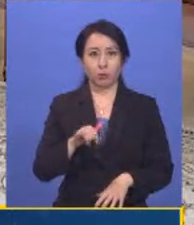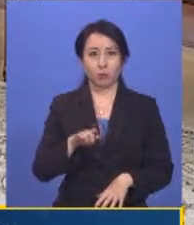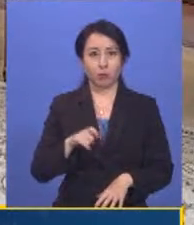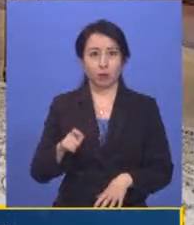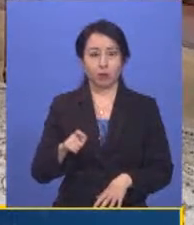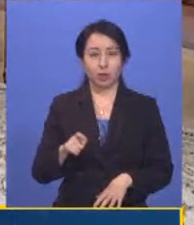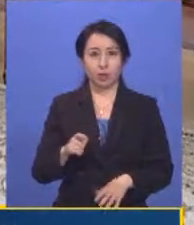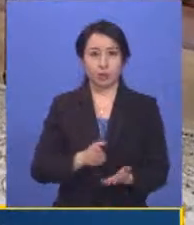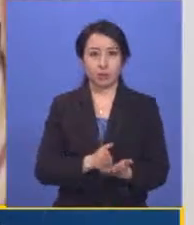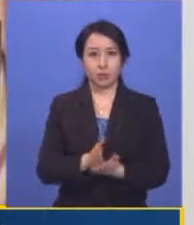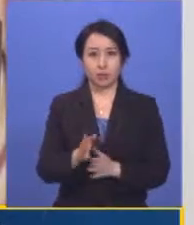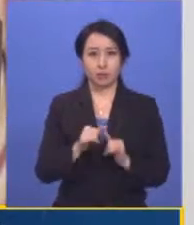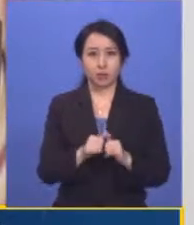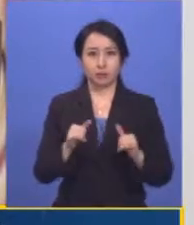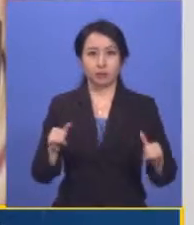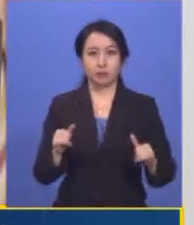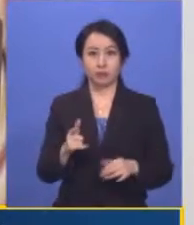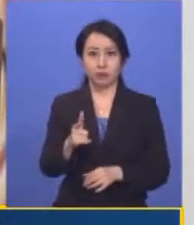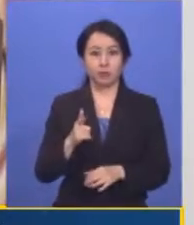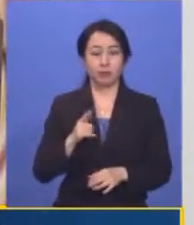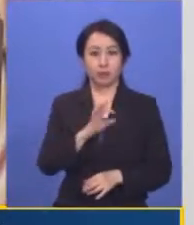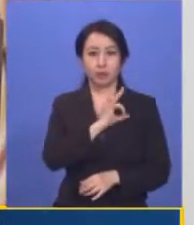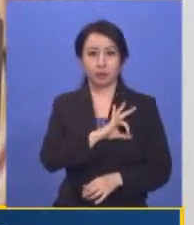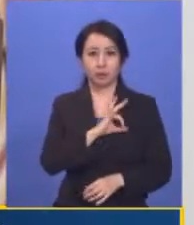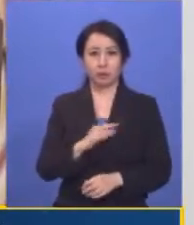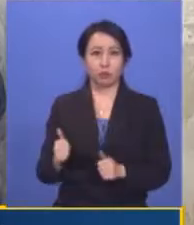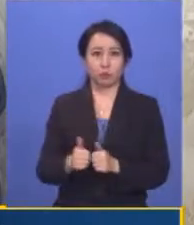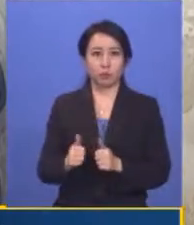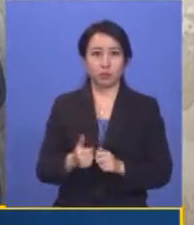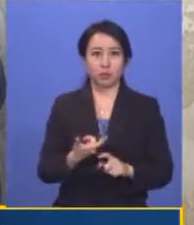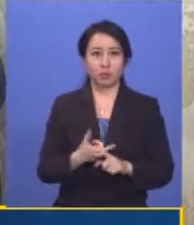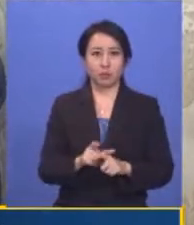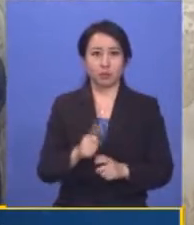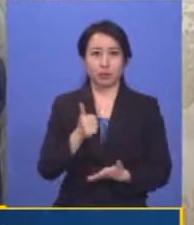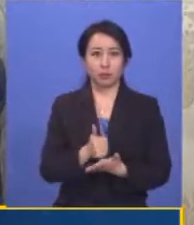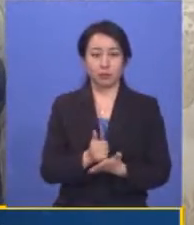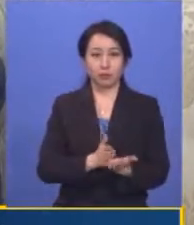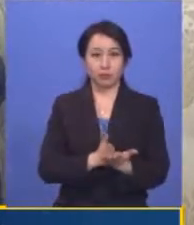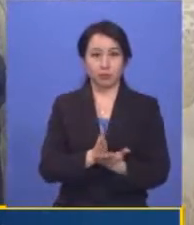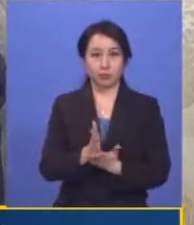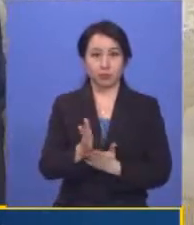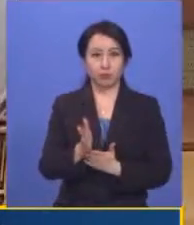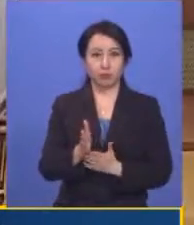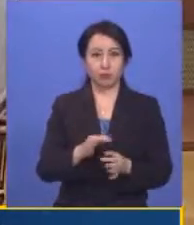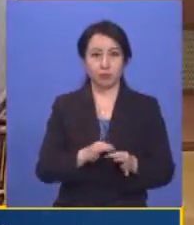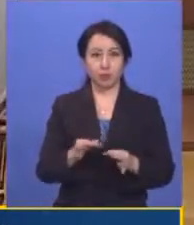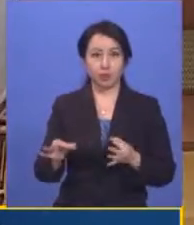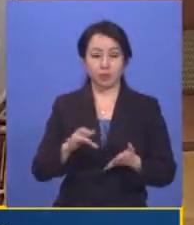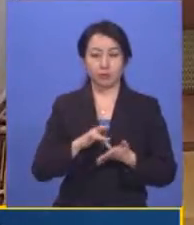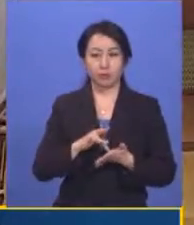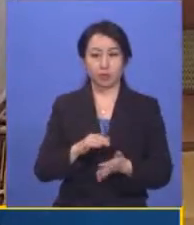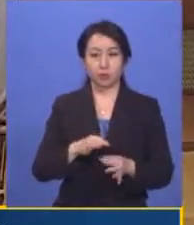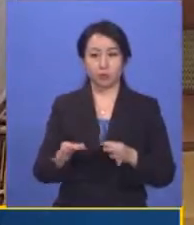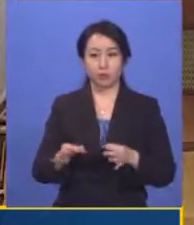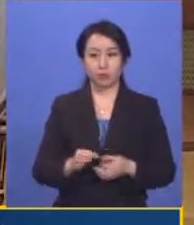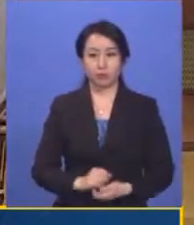бах стороны нацелены на развитие конструктивного и взаимовыгодного сотрудничества самое передовое и перспективное направление